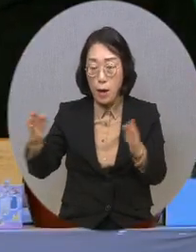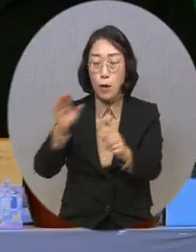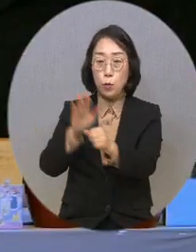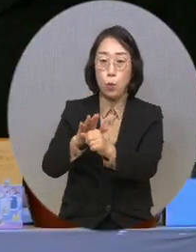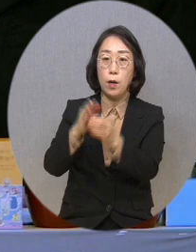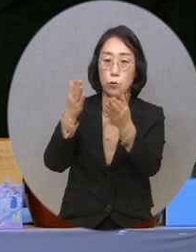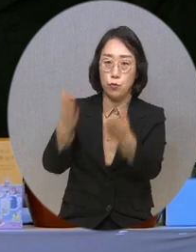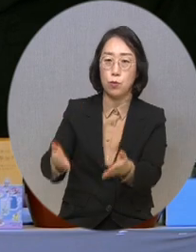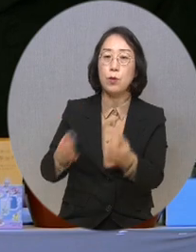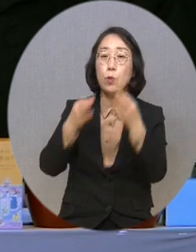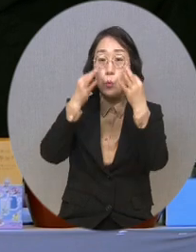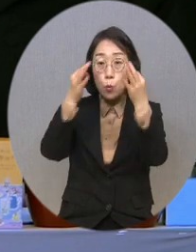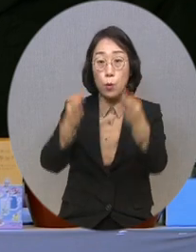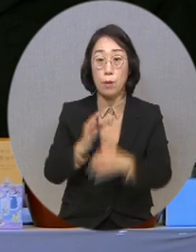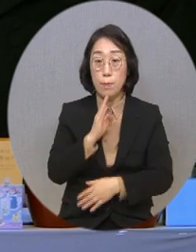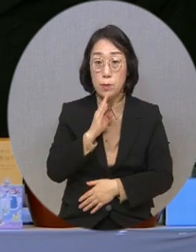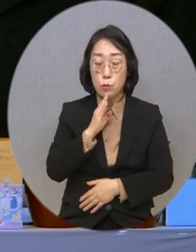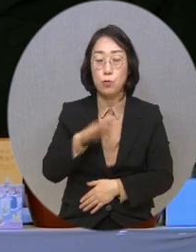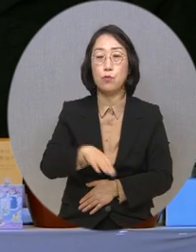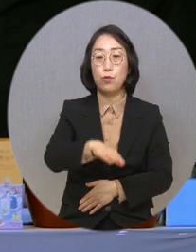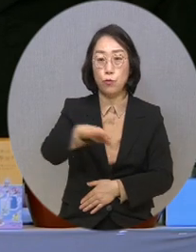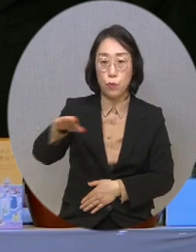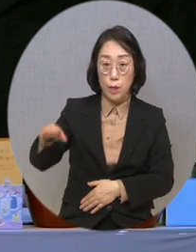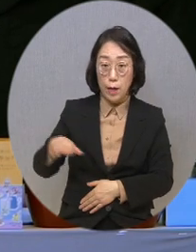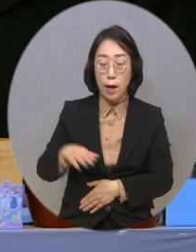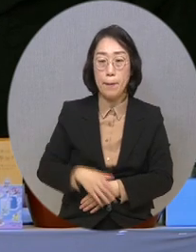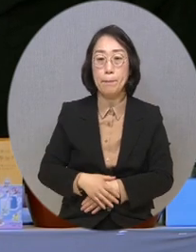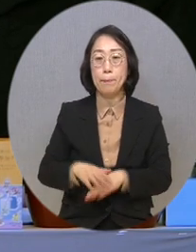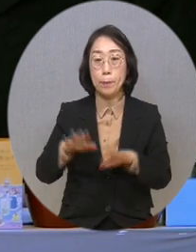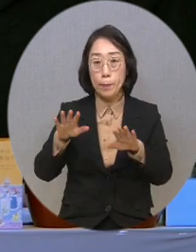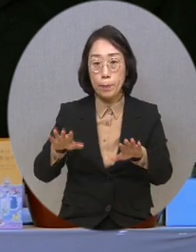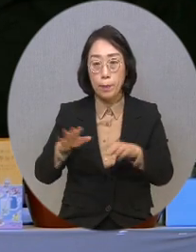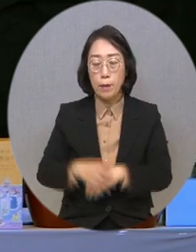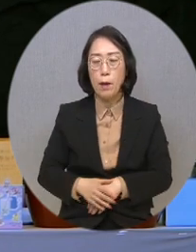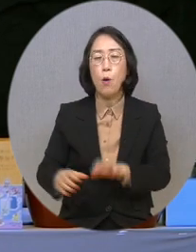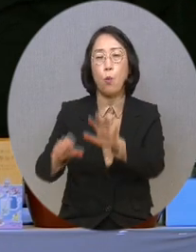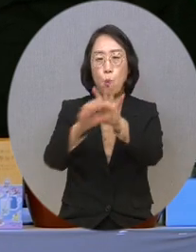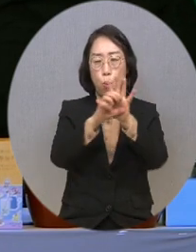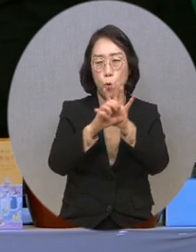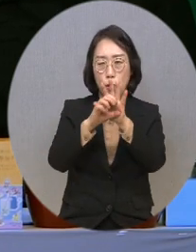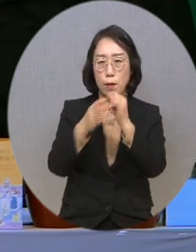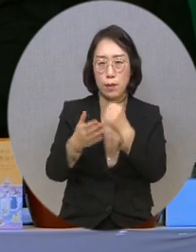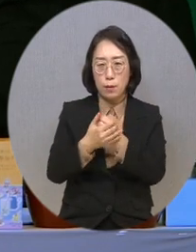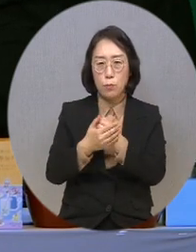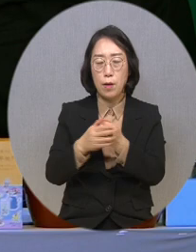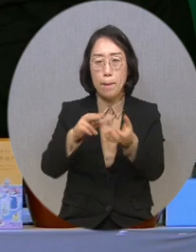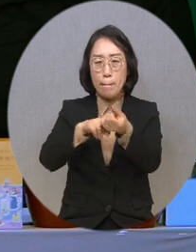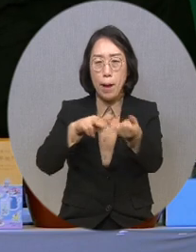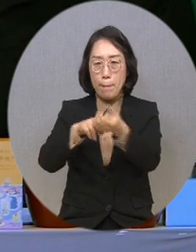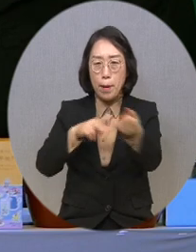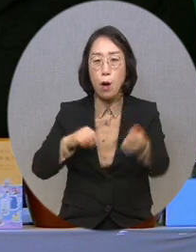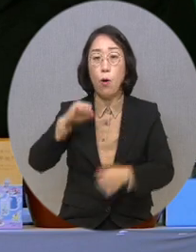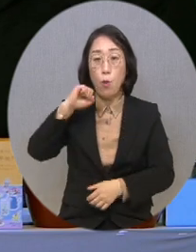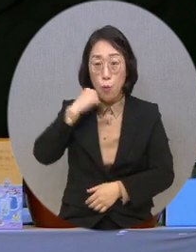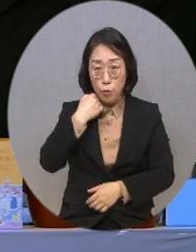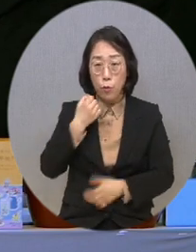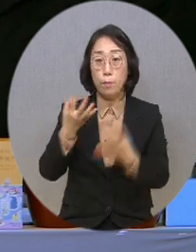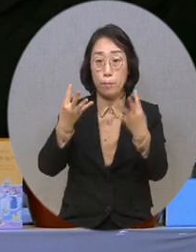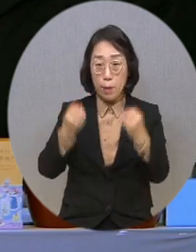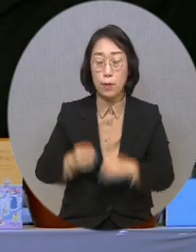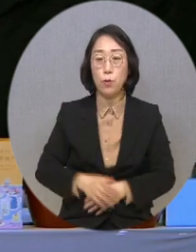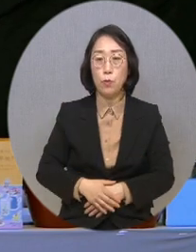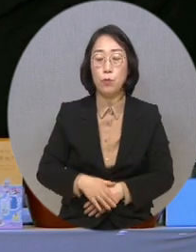거잖아요. 네 맞아요. 저희들이 이제 올해 들어와가지고 이제 코로나 때문에 이게 농산 팔려 좀 어려움이 많았거든요. 그렇죠.